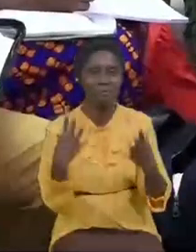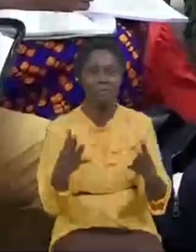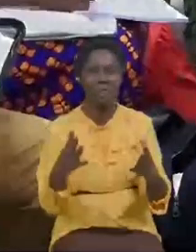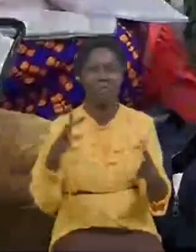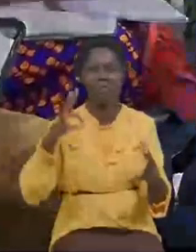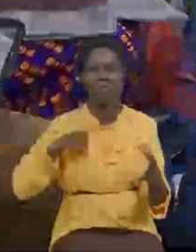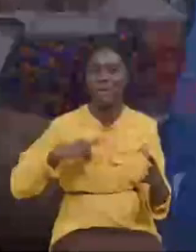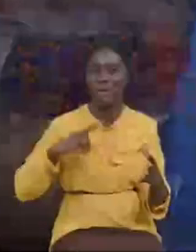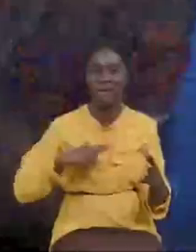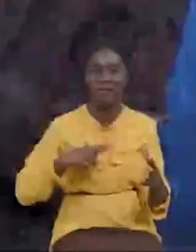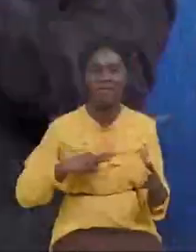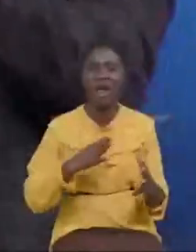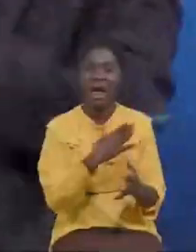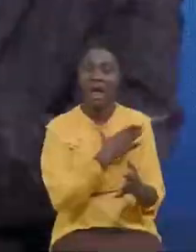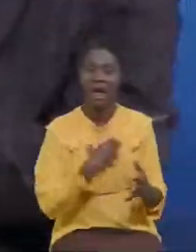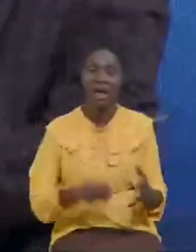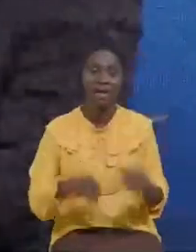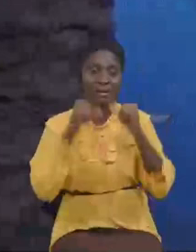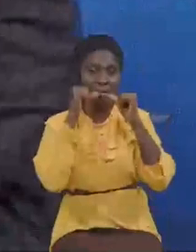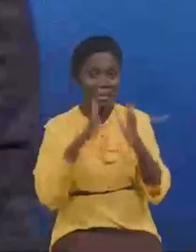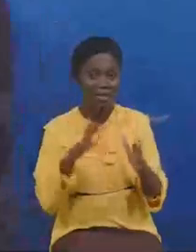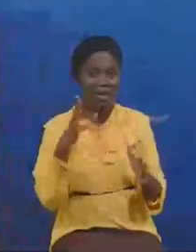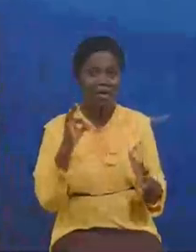Avec beaucoup d'avantages